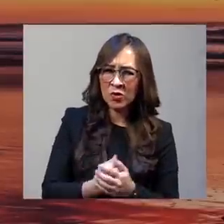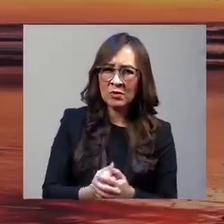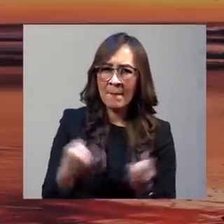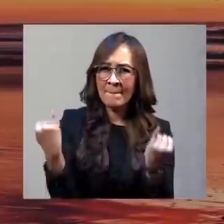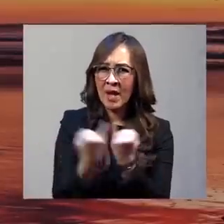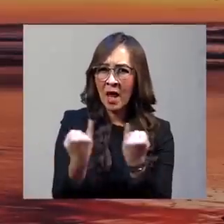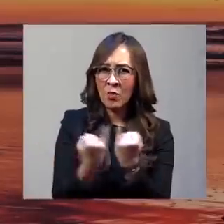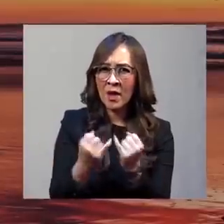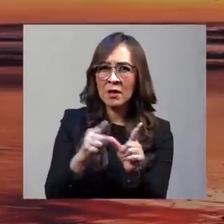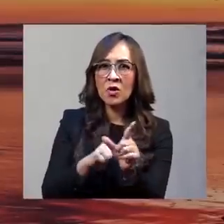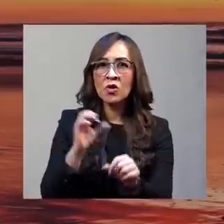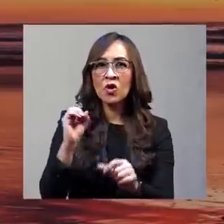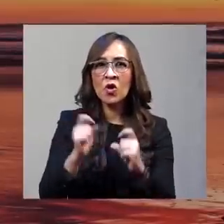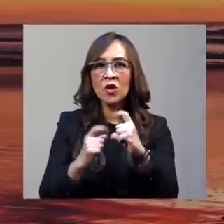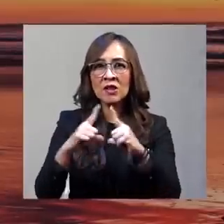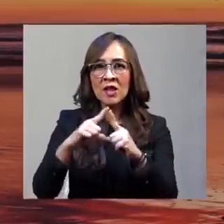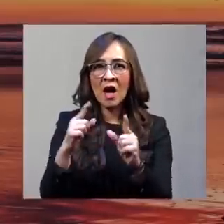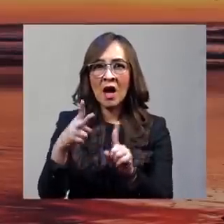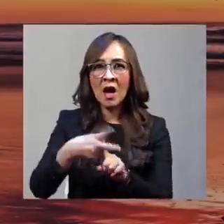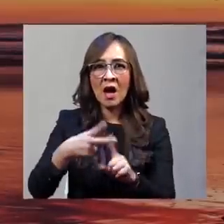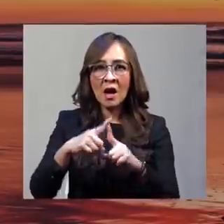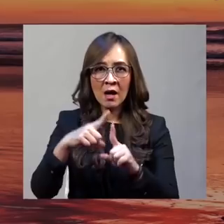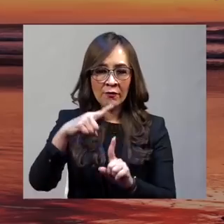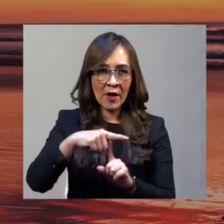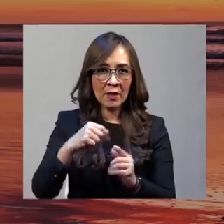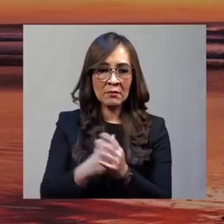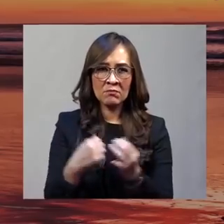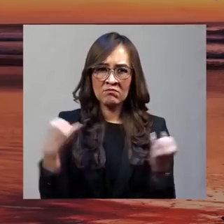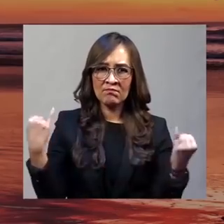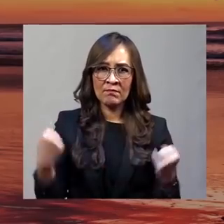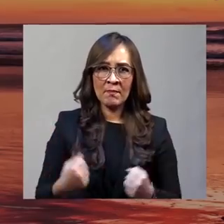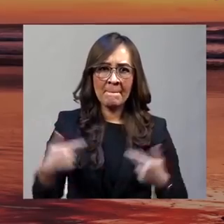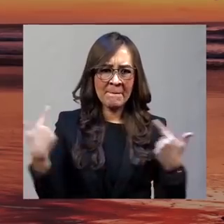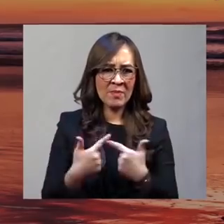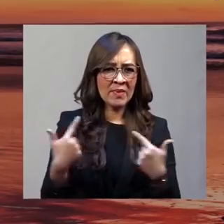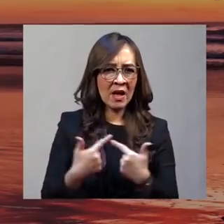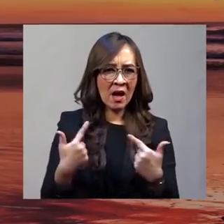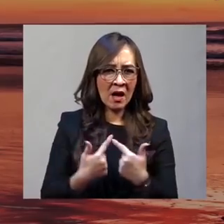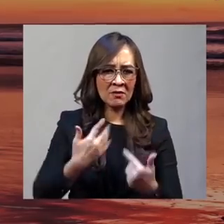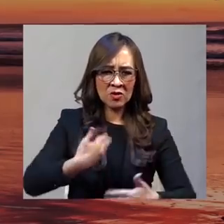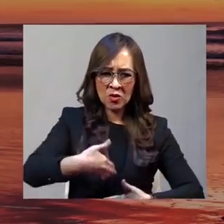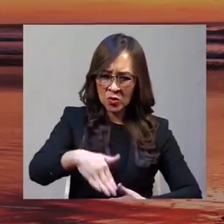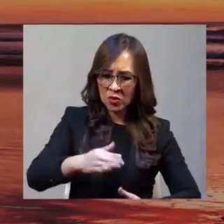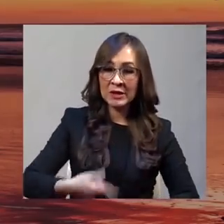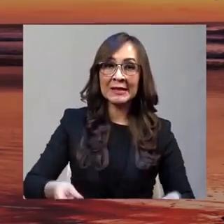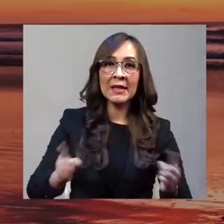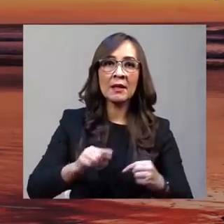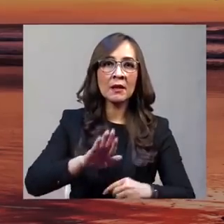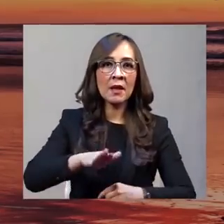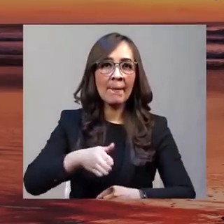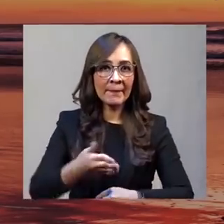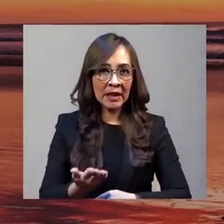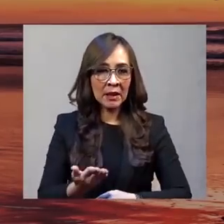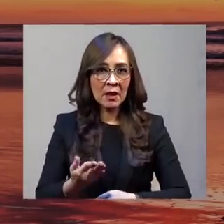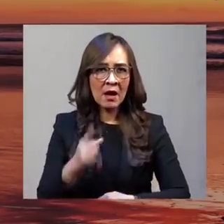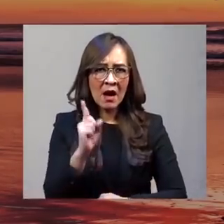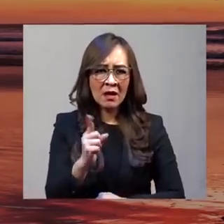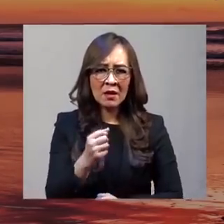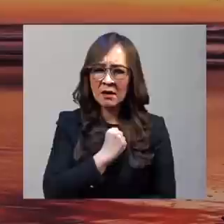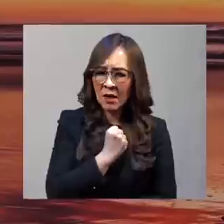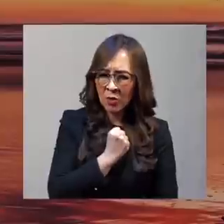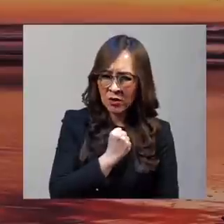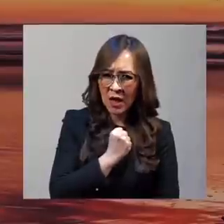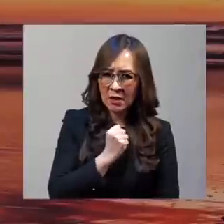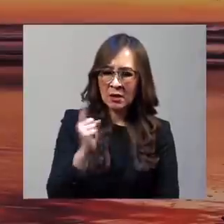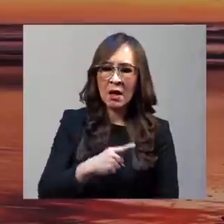Yosafat. Lihat, seru yang kasih dalam Tuhan, peperangan demi peperangan terjadi, tetapi apa yang terjadi? Ada ketakutan